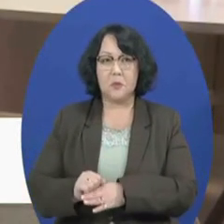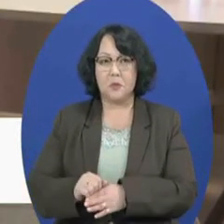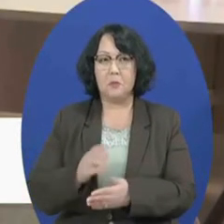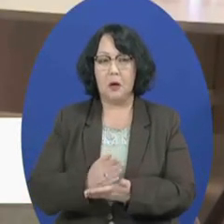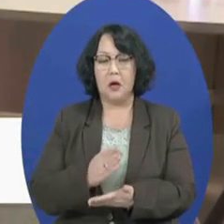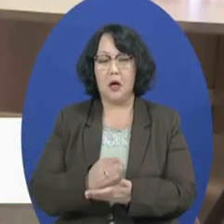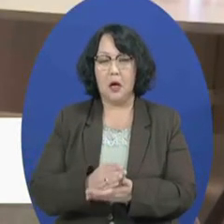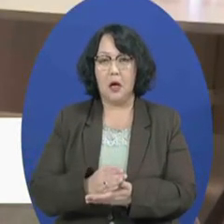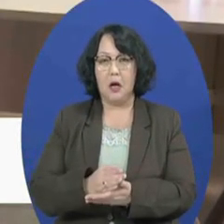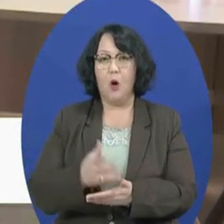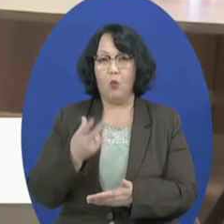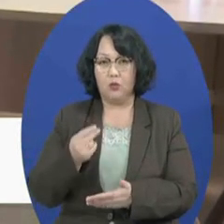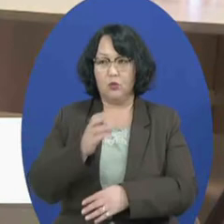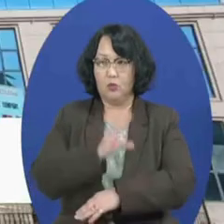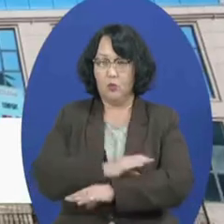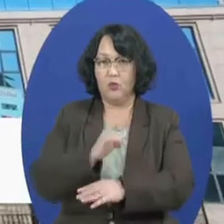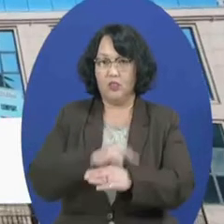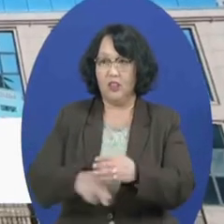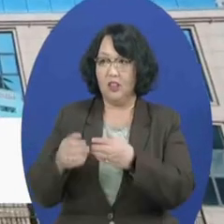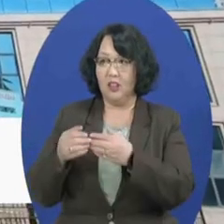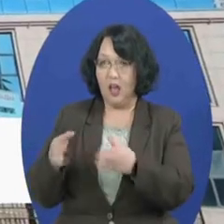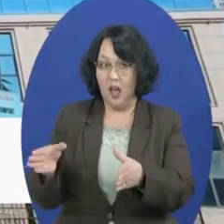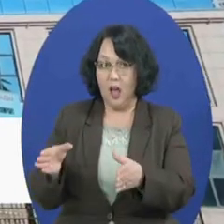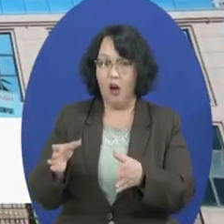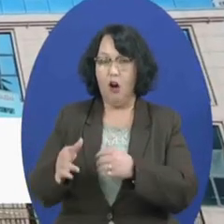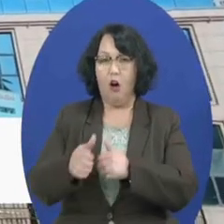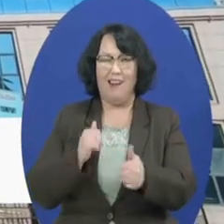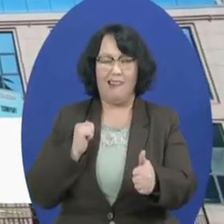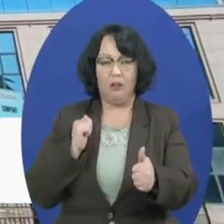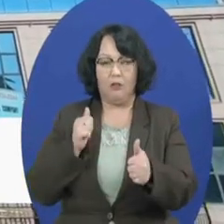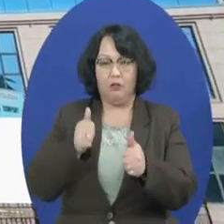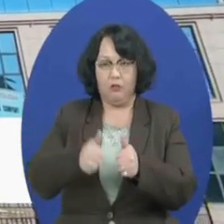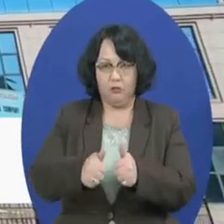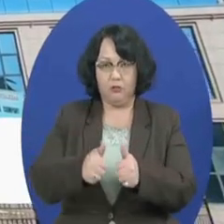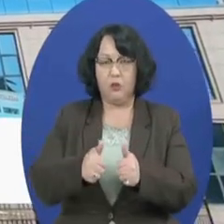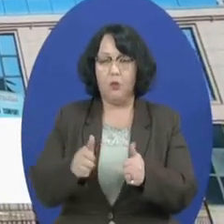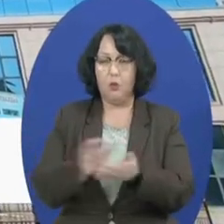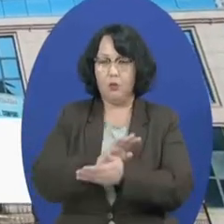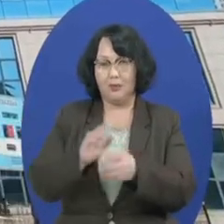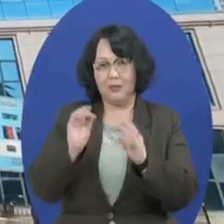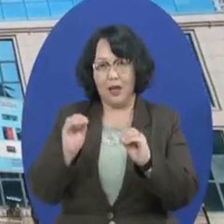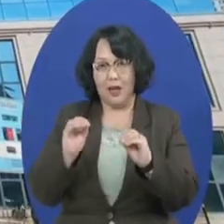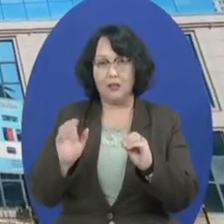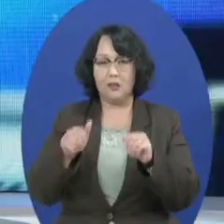Танхимын сургалт эхлүүлснээр хоцрогдлыг бууруулахад анхаарч ажиллана гэдгийг онцолж байсан юм.